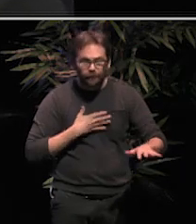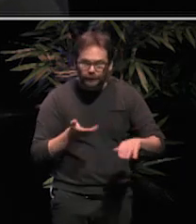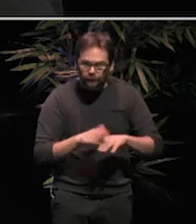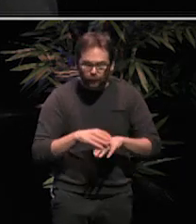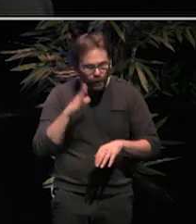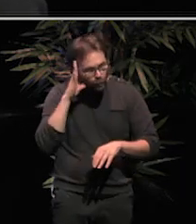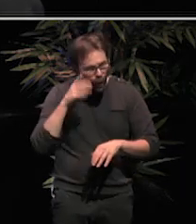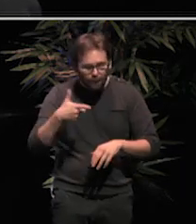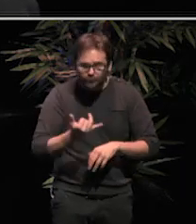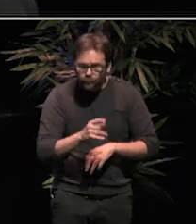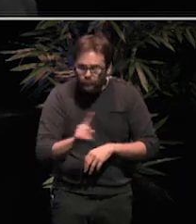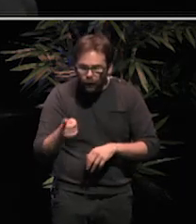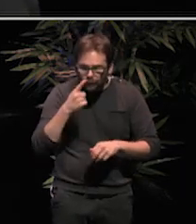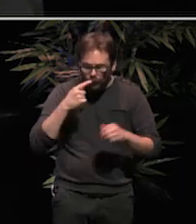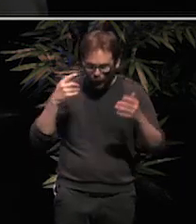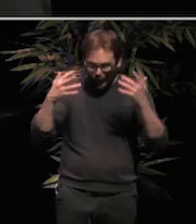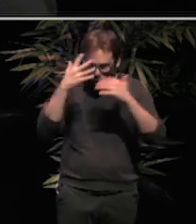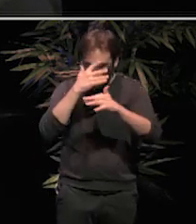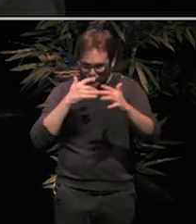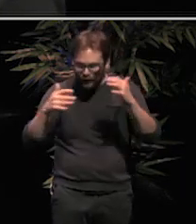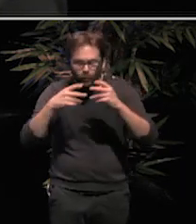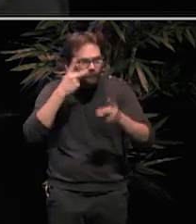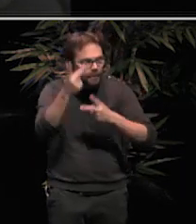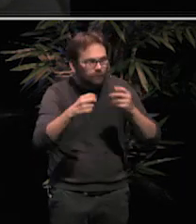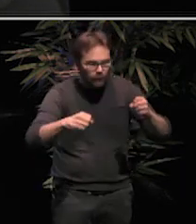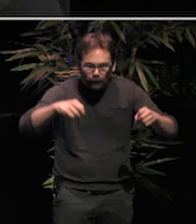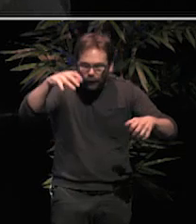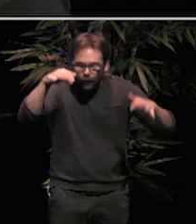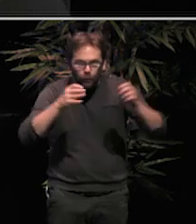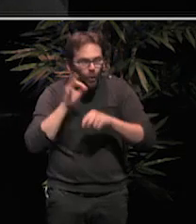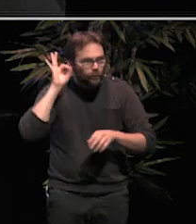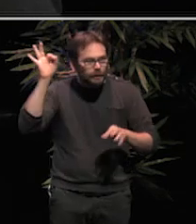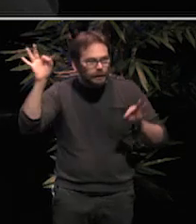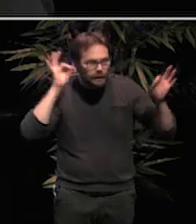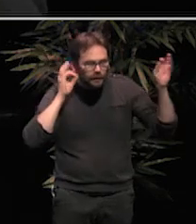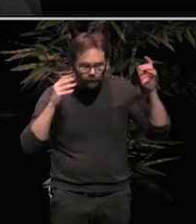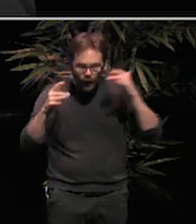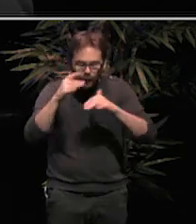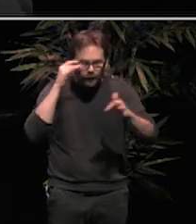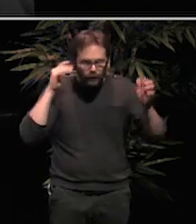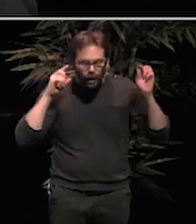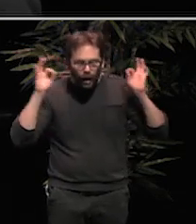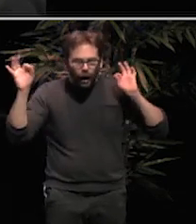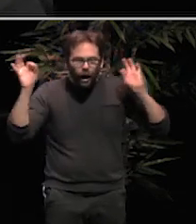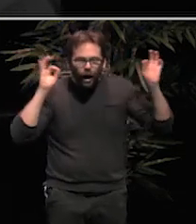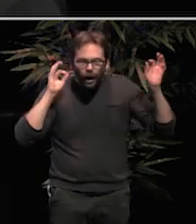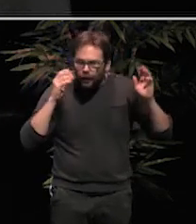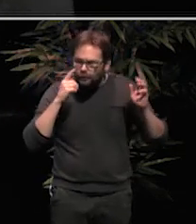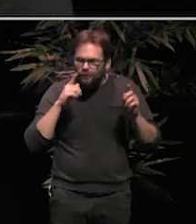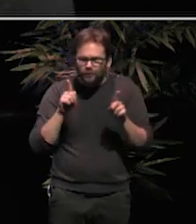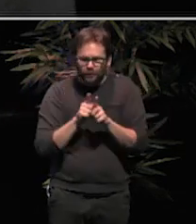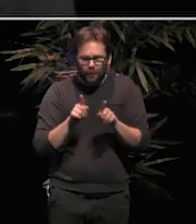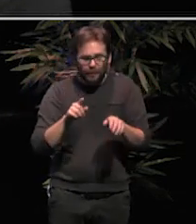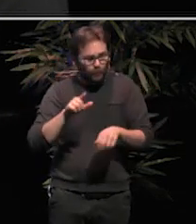hallucinations. Donc, c'était des hallucinations visuelles, auditives. C'est-à-dire que j'ai réellement eu un trou noir